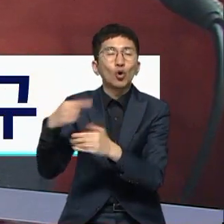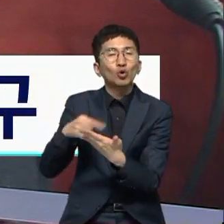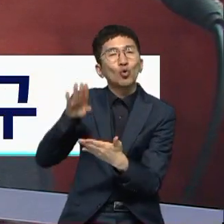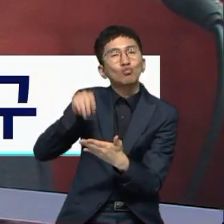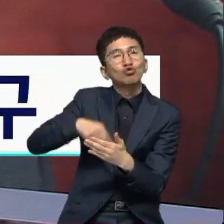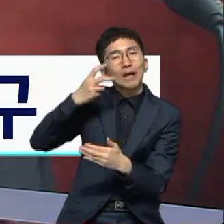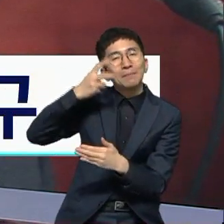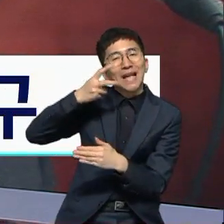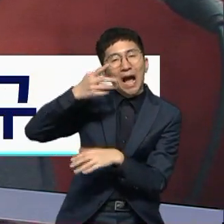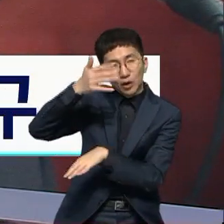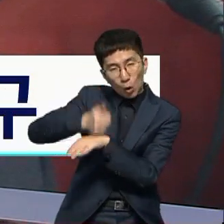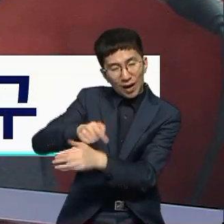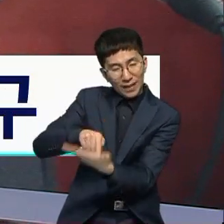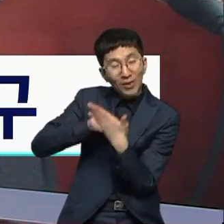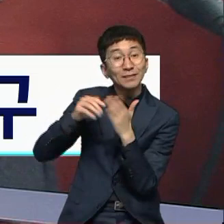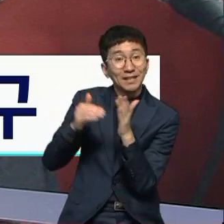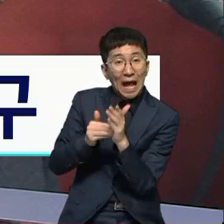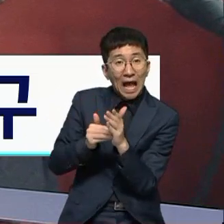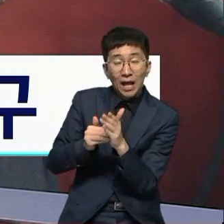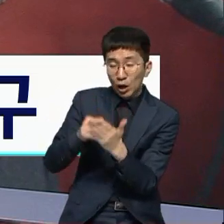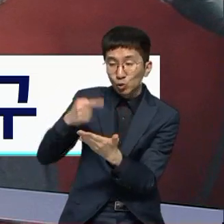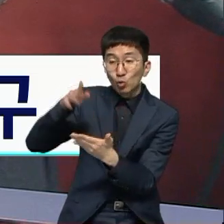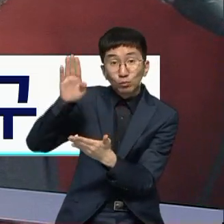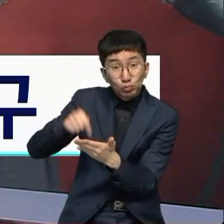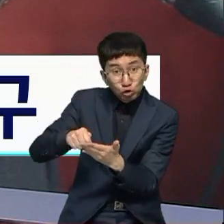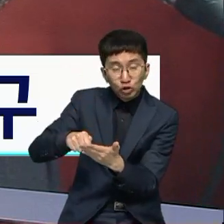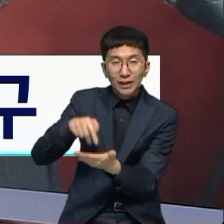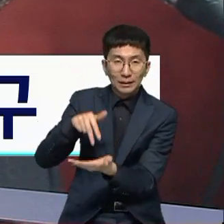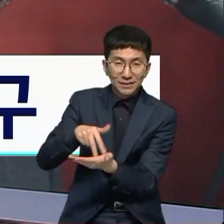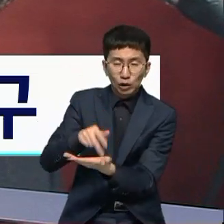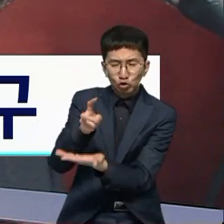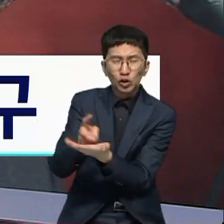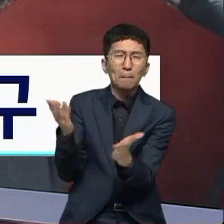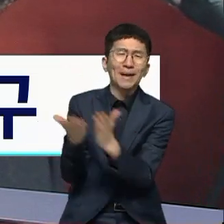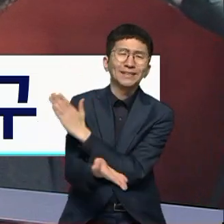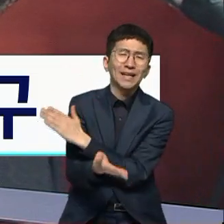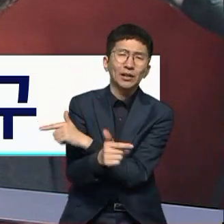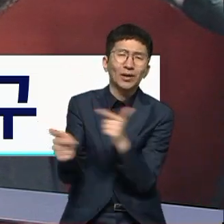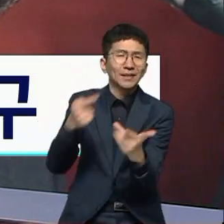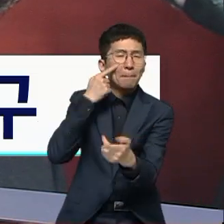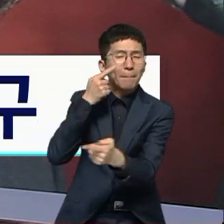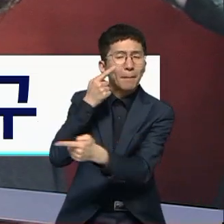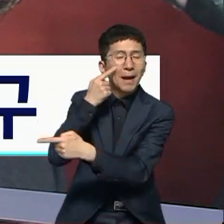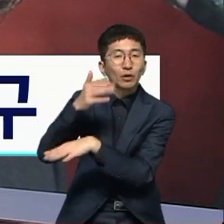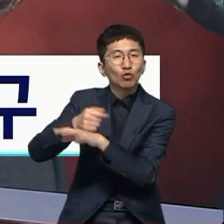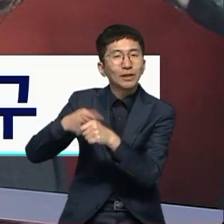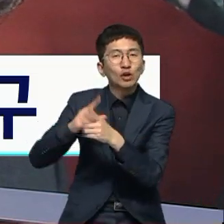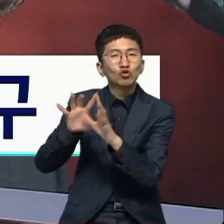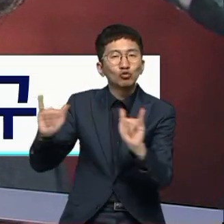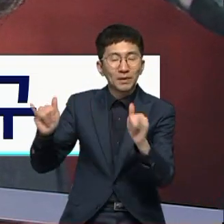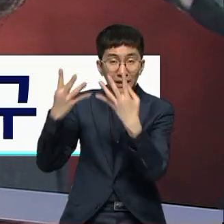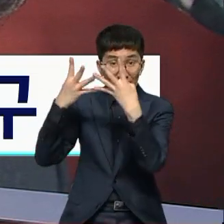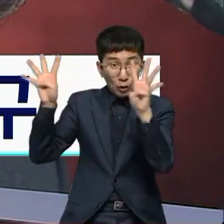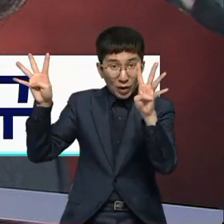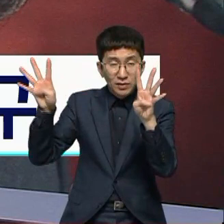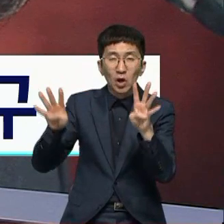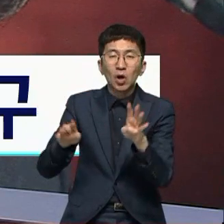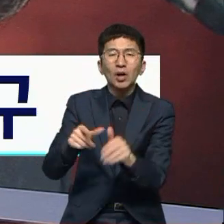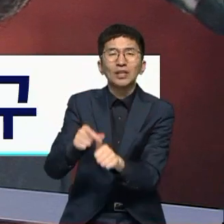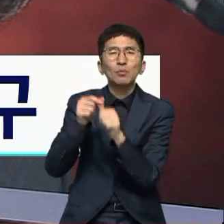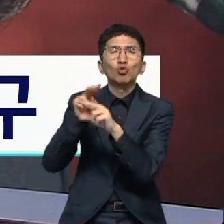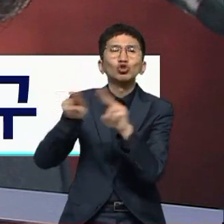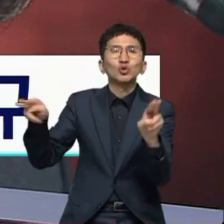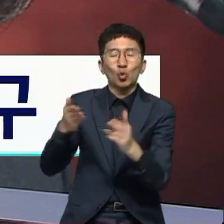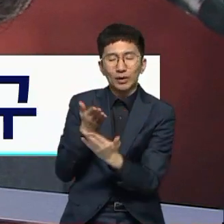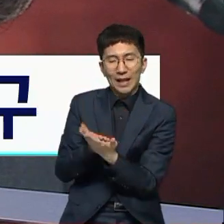감사한 결과가 나왔습니다. 교육부는 규정에 맞지 않는 점들이 확인됐다며 국민대에 사실상 김 씨의 임용